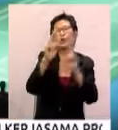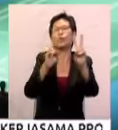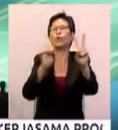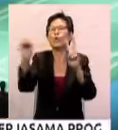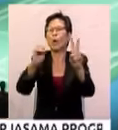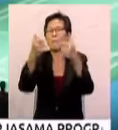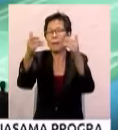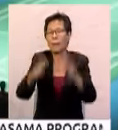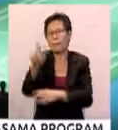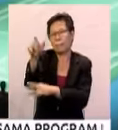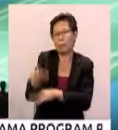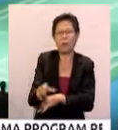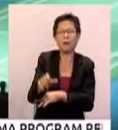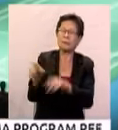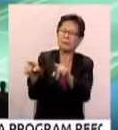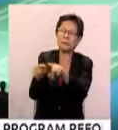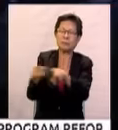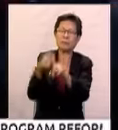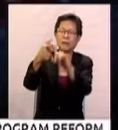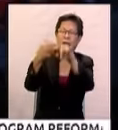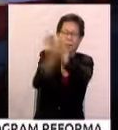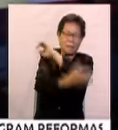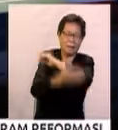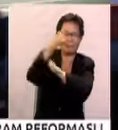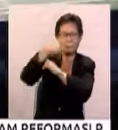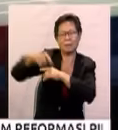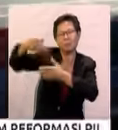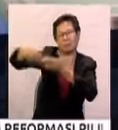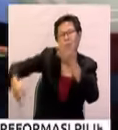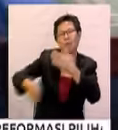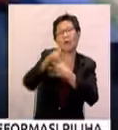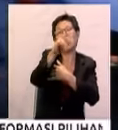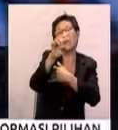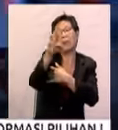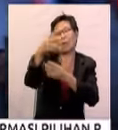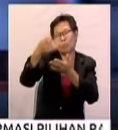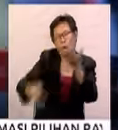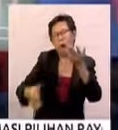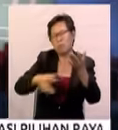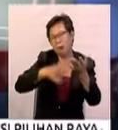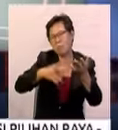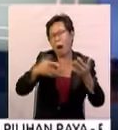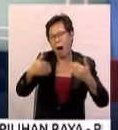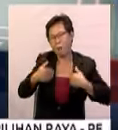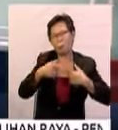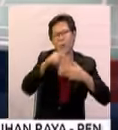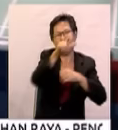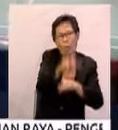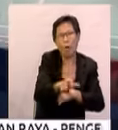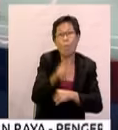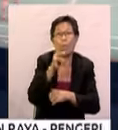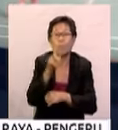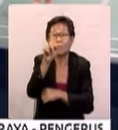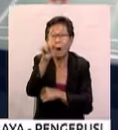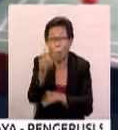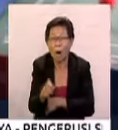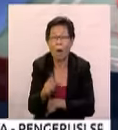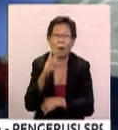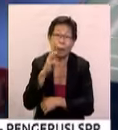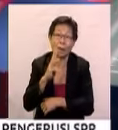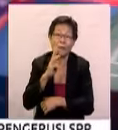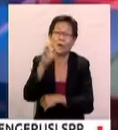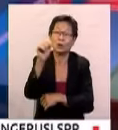atas pemain persorangan juga daripada negara Thailand. Kekalahan turut dirasai buat persorangan wanita negara Sonichia